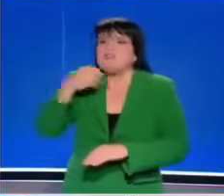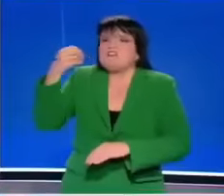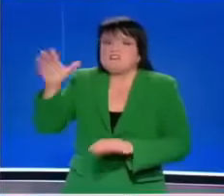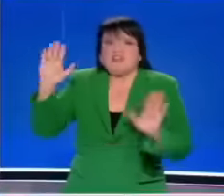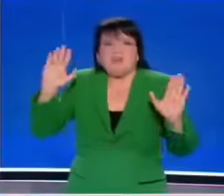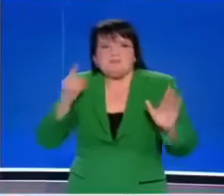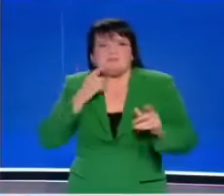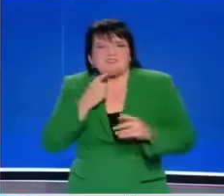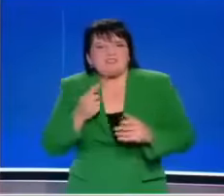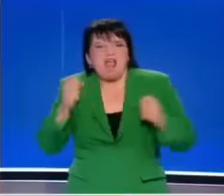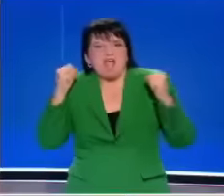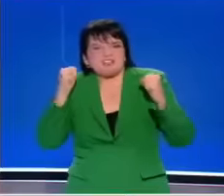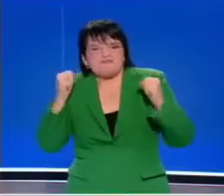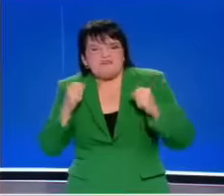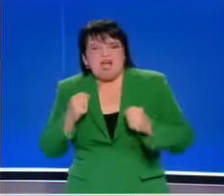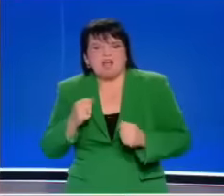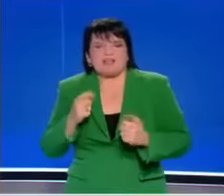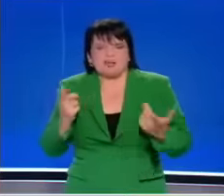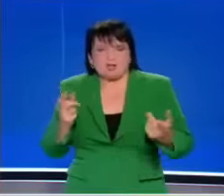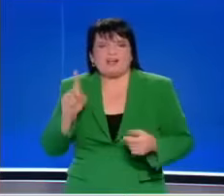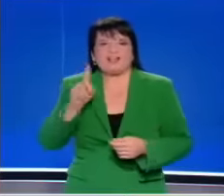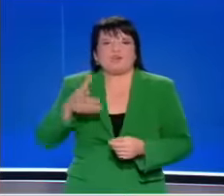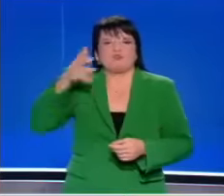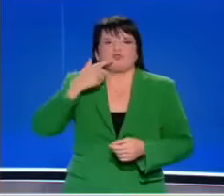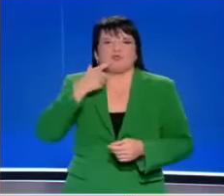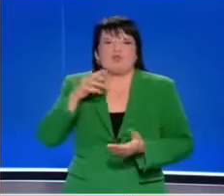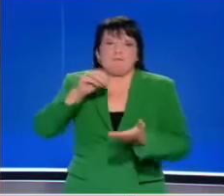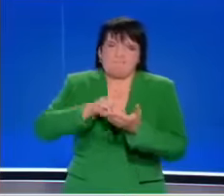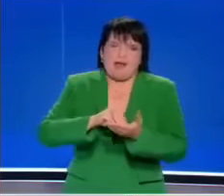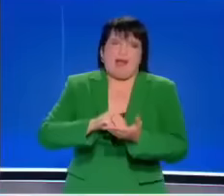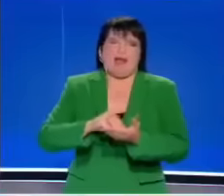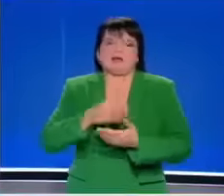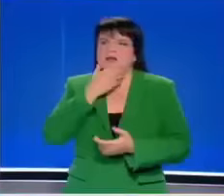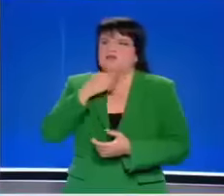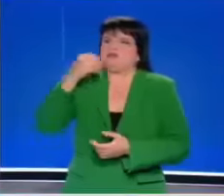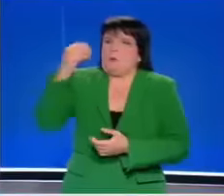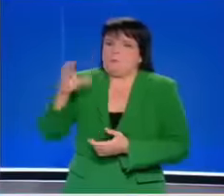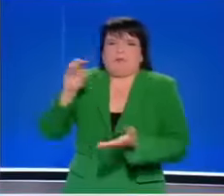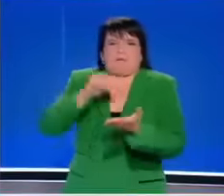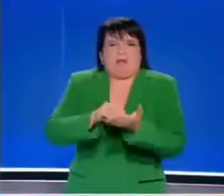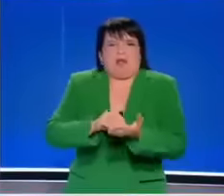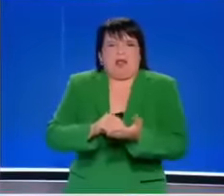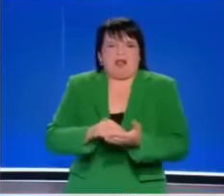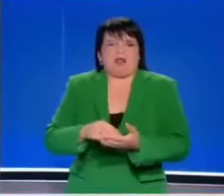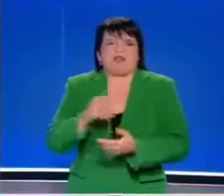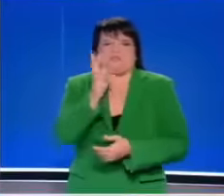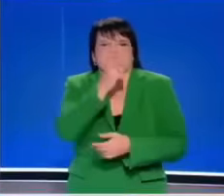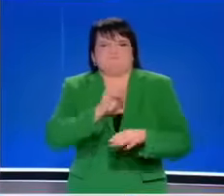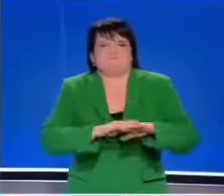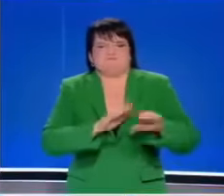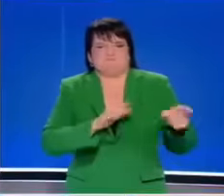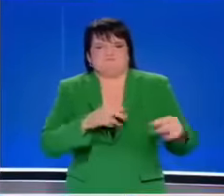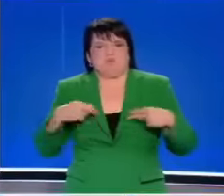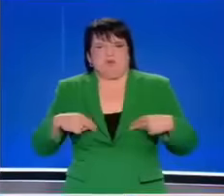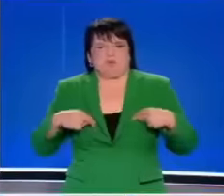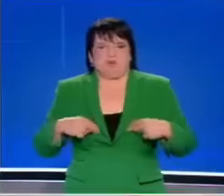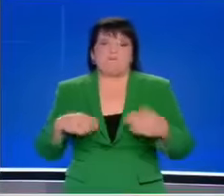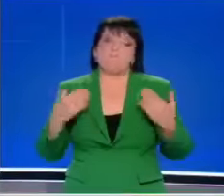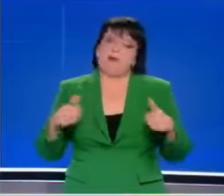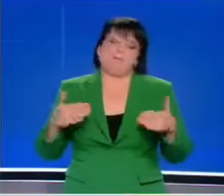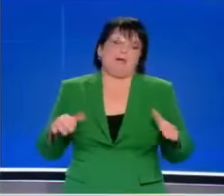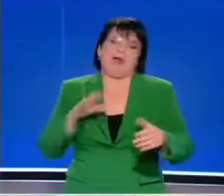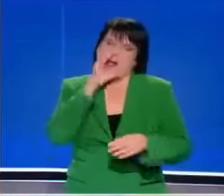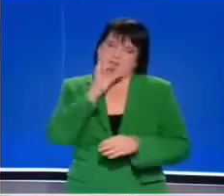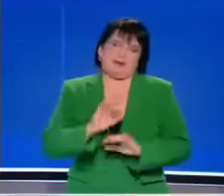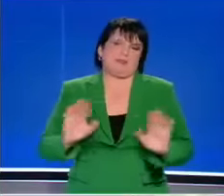θέτετε ζητήματα ασφαλείας τα ίδια λέει ο κύριος μητσοτάκης στη βουλή για την επ δεν ντρέπεστε να επονίτη παρθ τον υπουργό μου κι όμως αυτό έχει γίνει πάντως